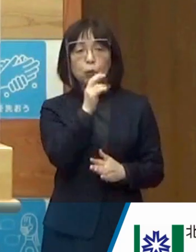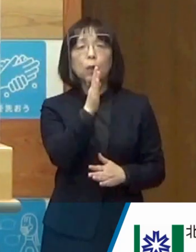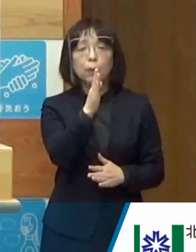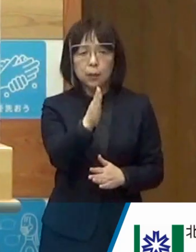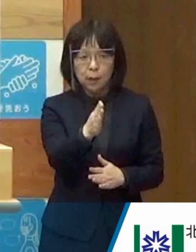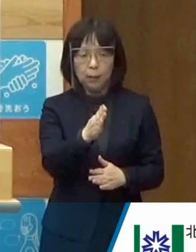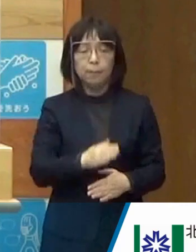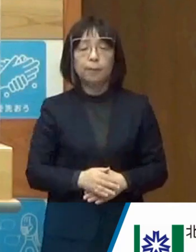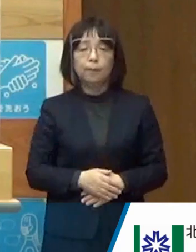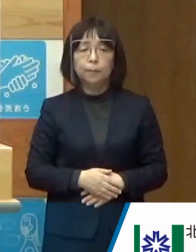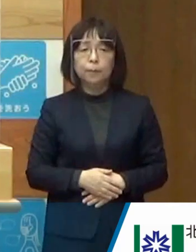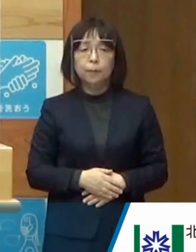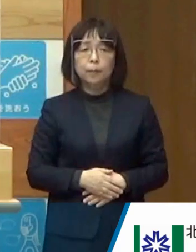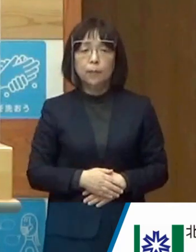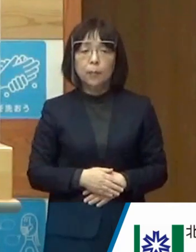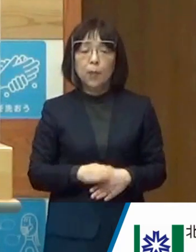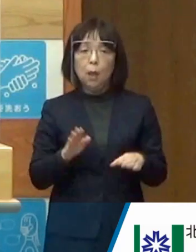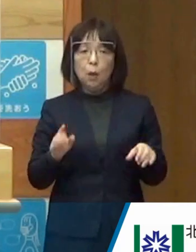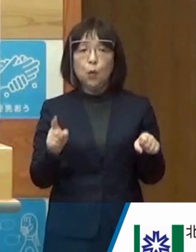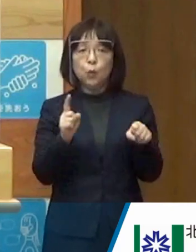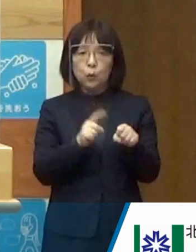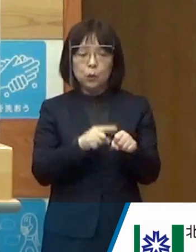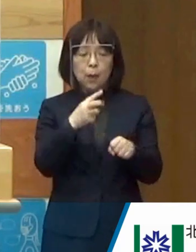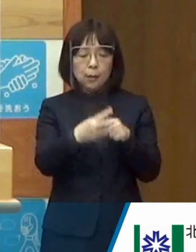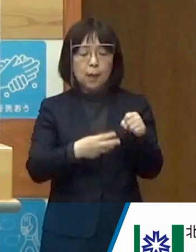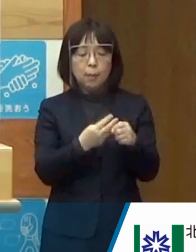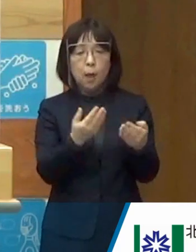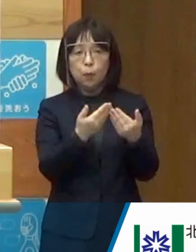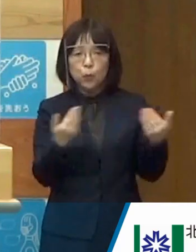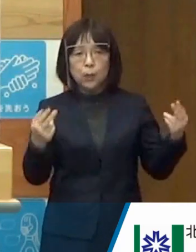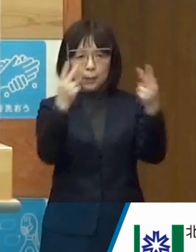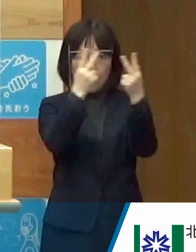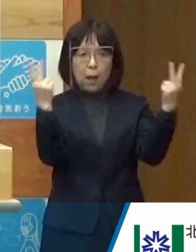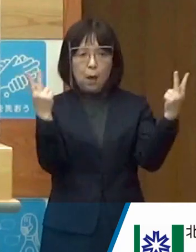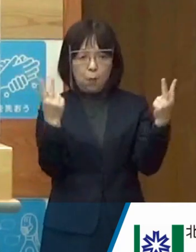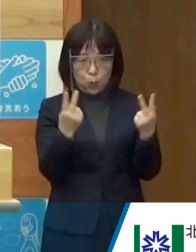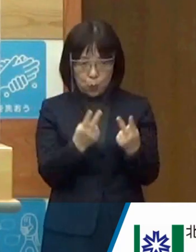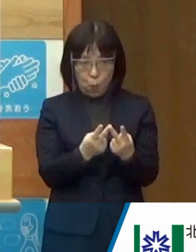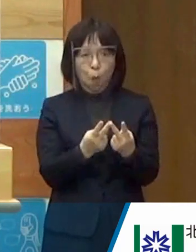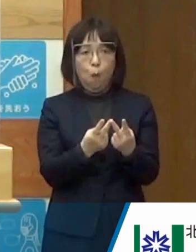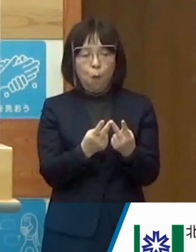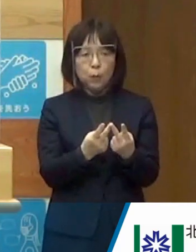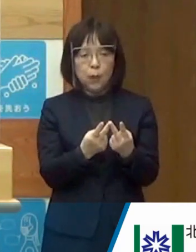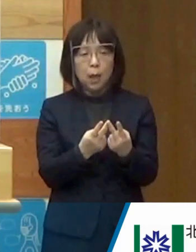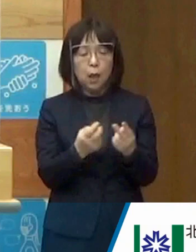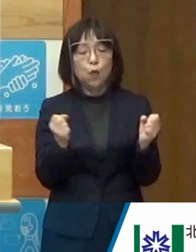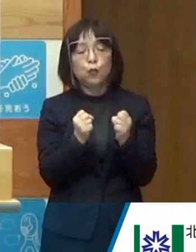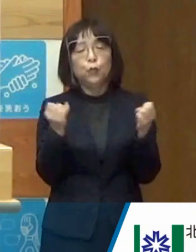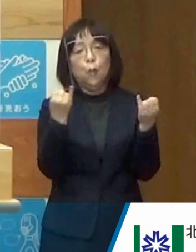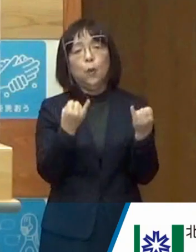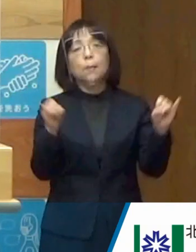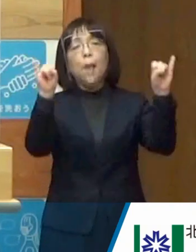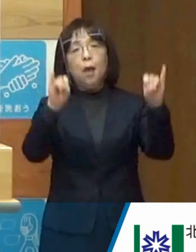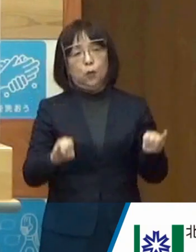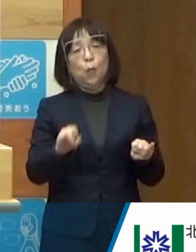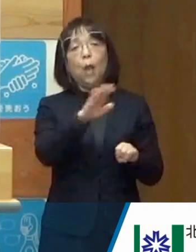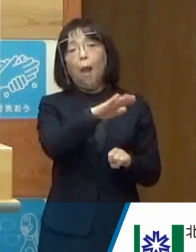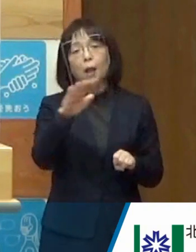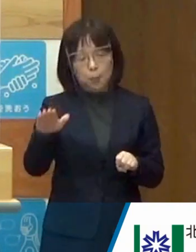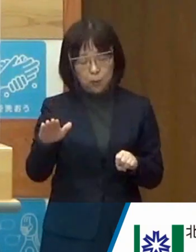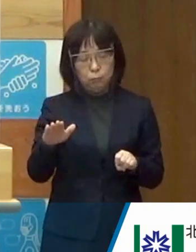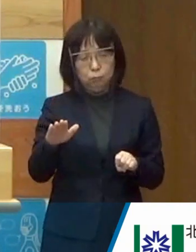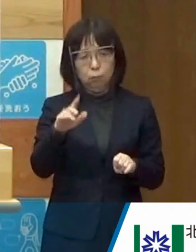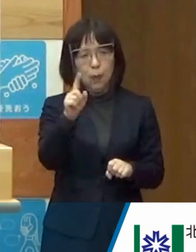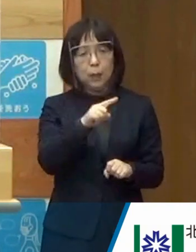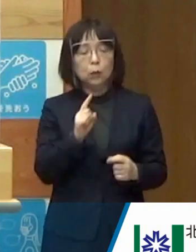。今年は3年ぶりに全道各地でさまざまな冬のイベントが行われます。人との